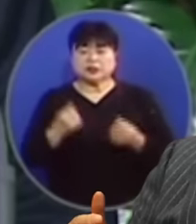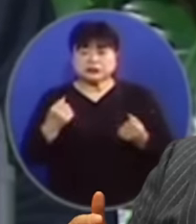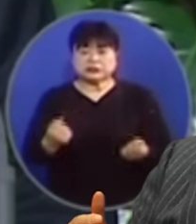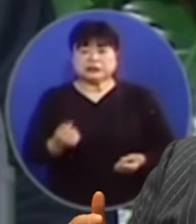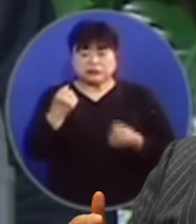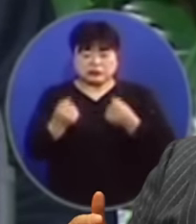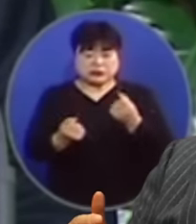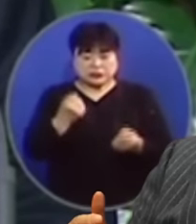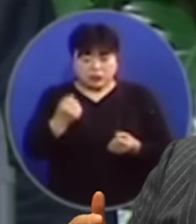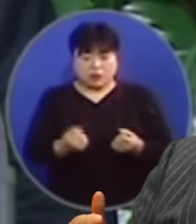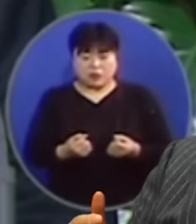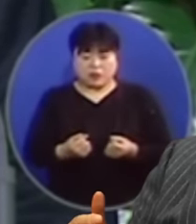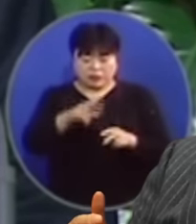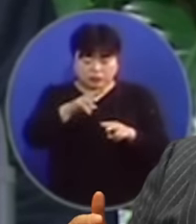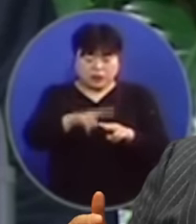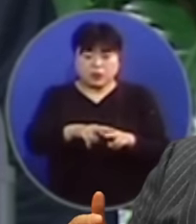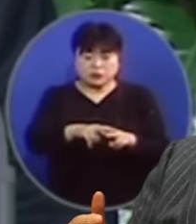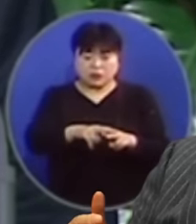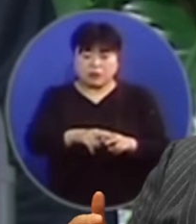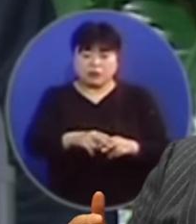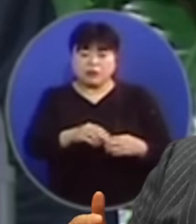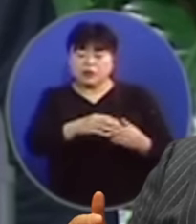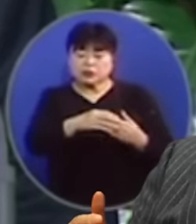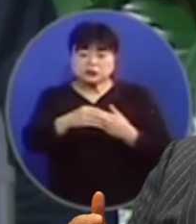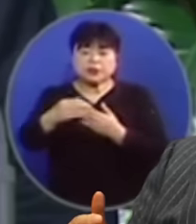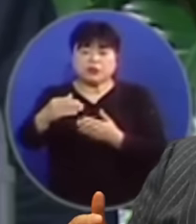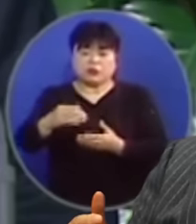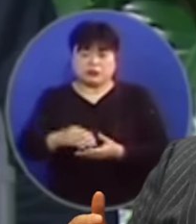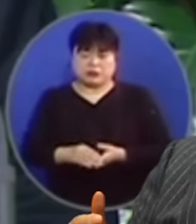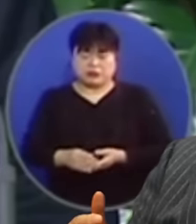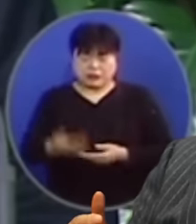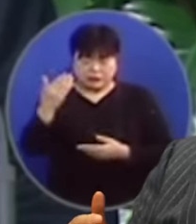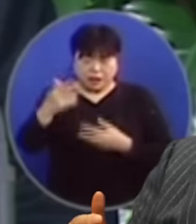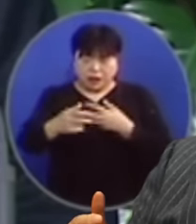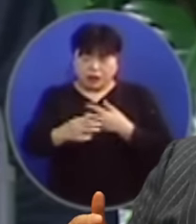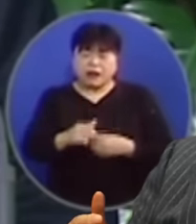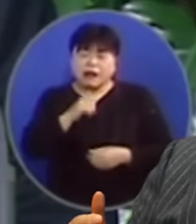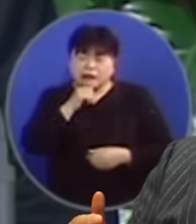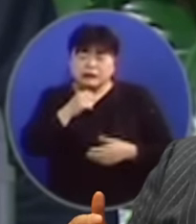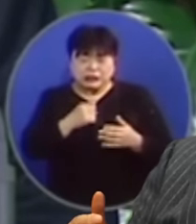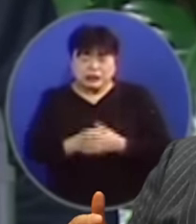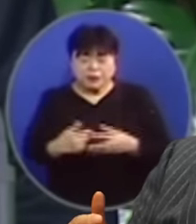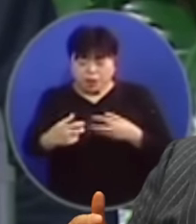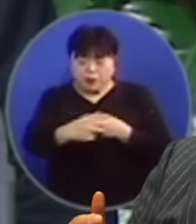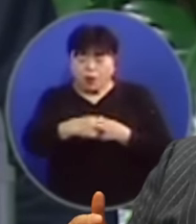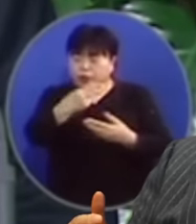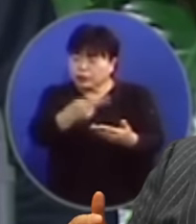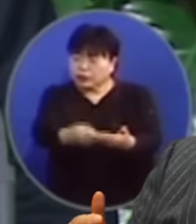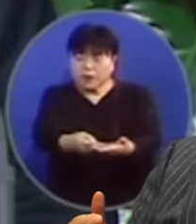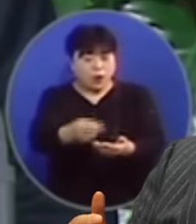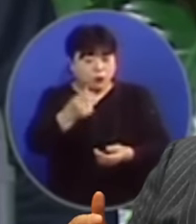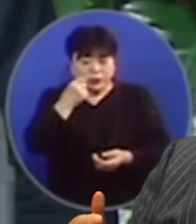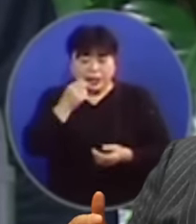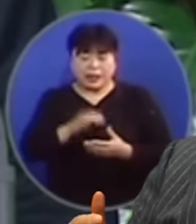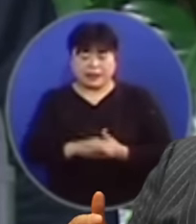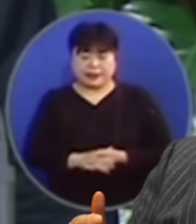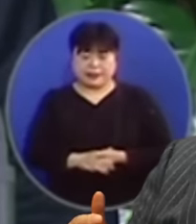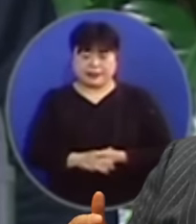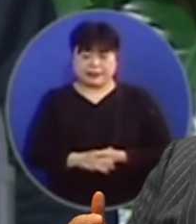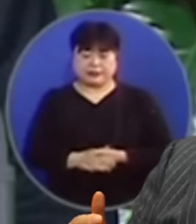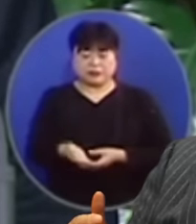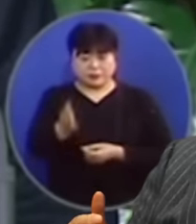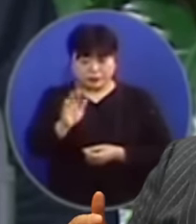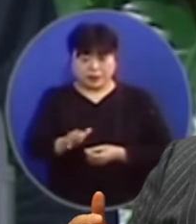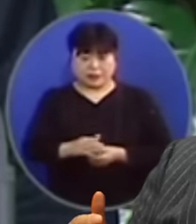그때는 교회가 너무나 어렵고 생활이 각박했기 때문에 병원에 입원시킬 경제적인 여유가 없었습니다.